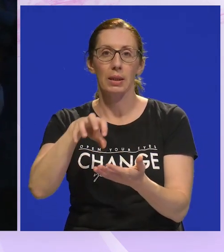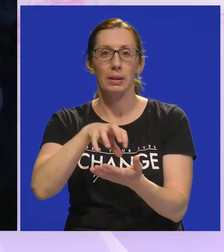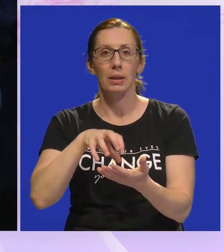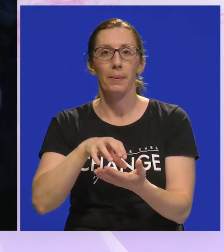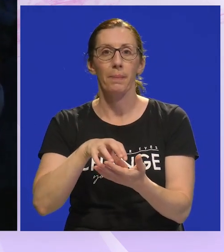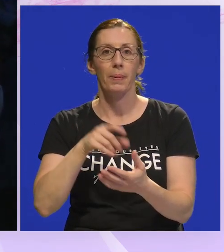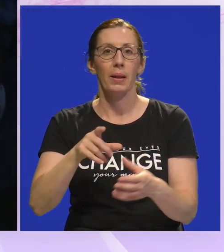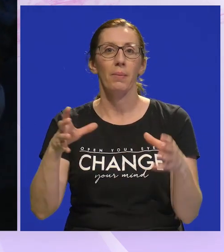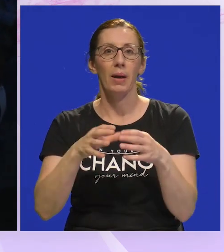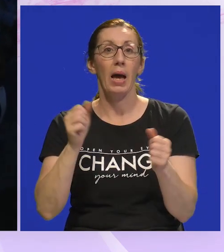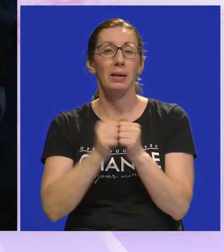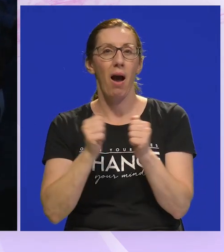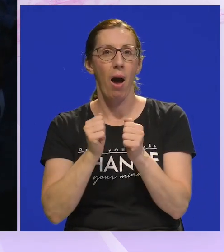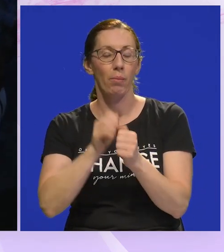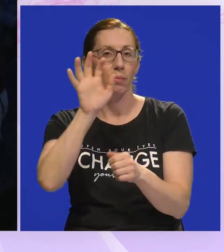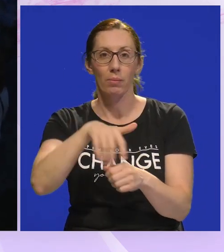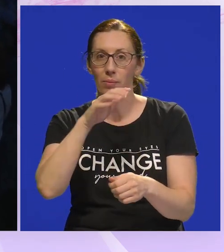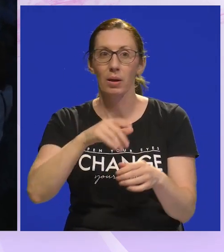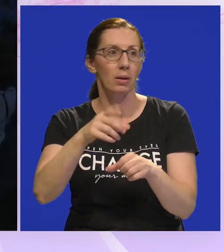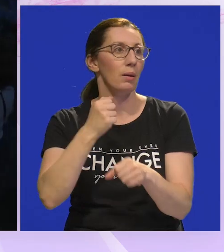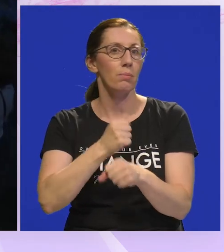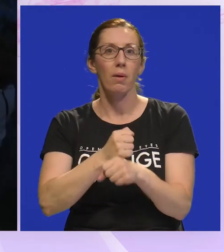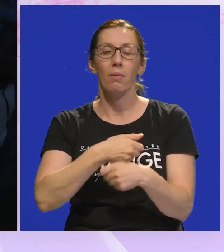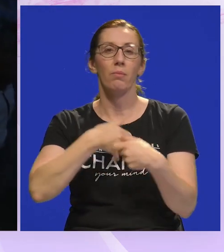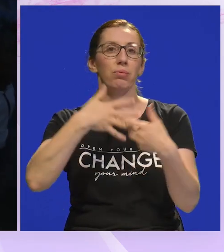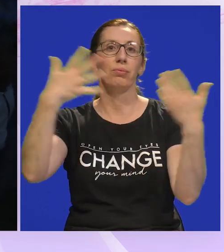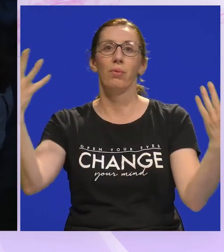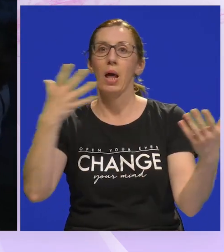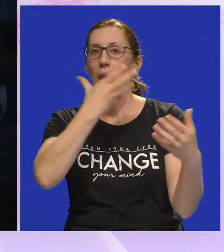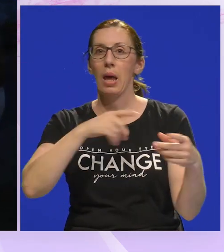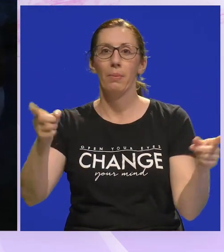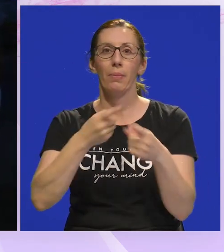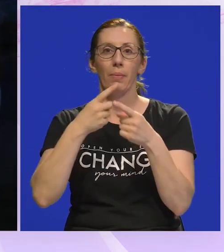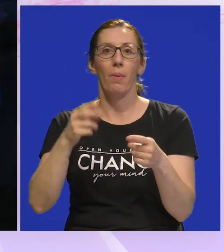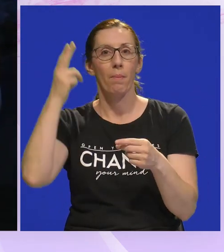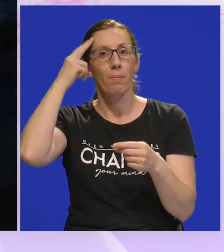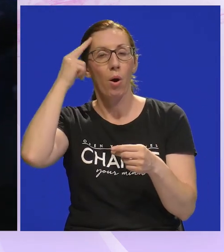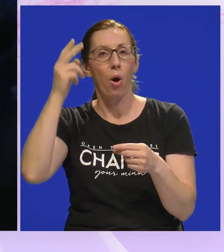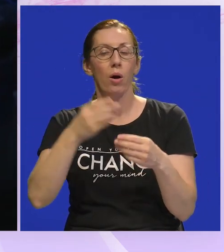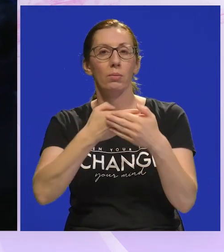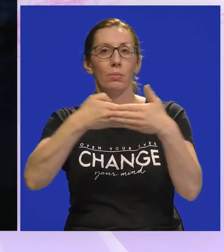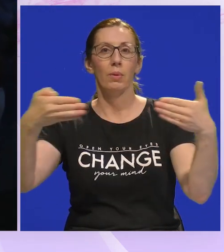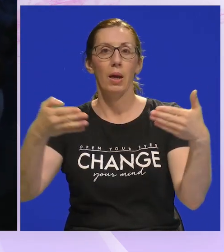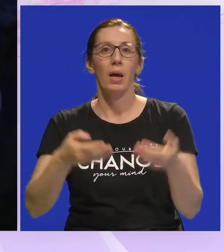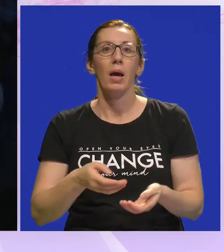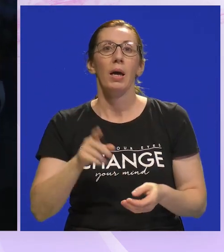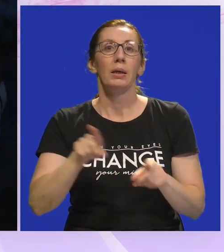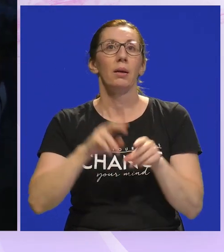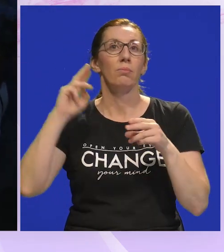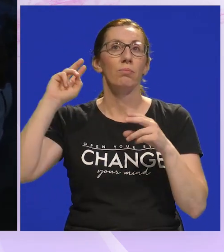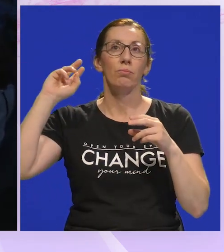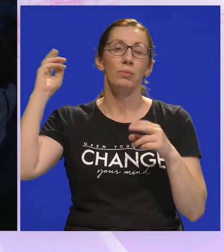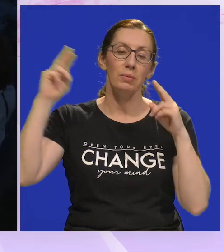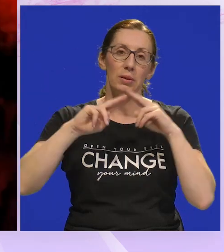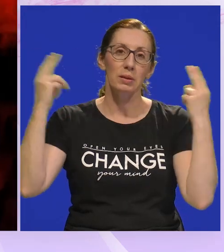sredine, jer od jednog zapuštenog kamenoloma napravili smo u Cave Romane jednu prepoznatljivu pozornicu